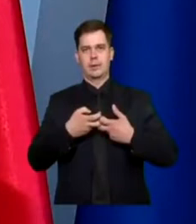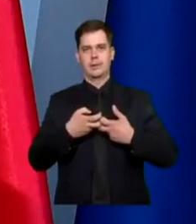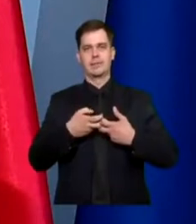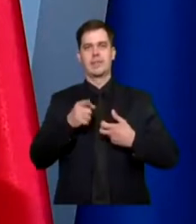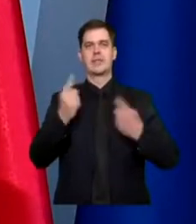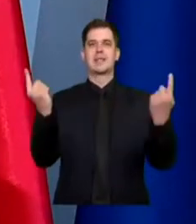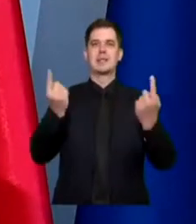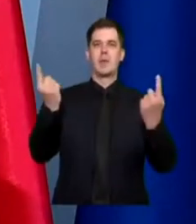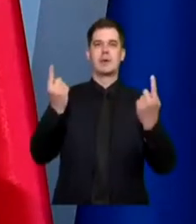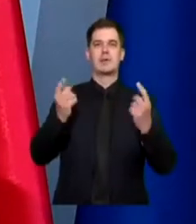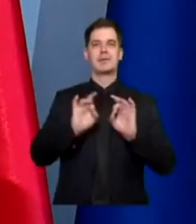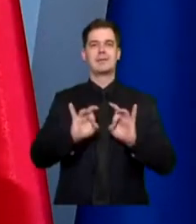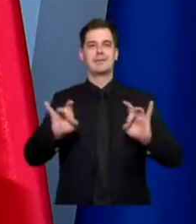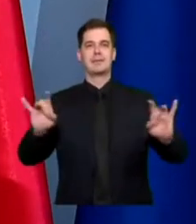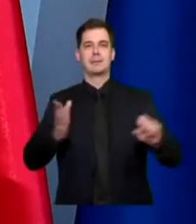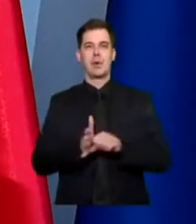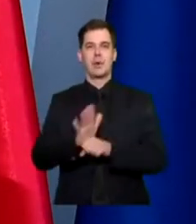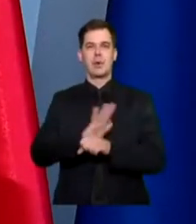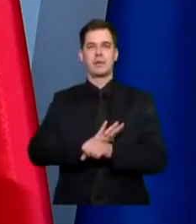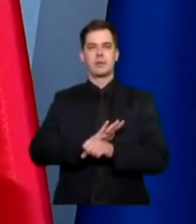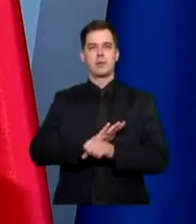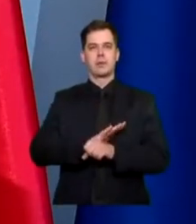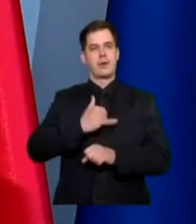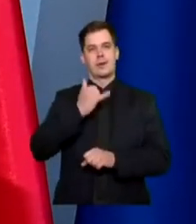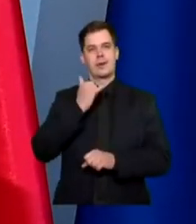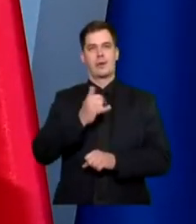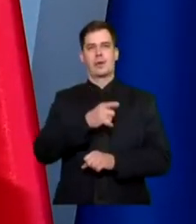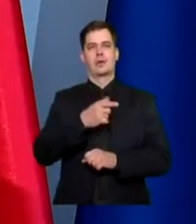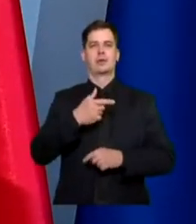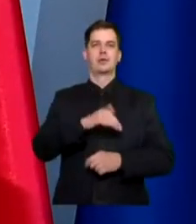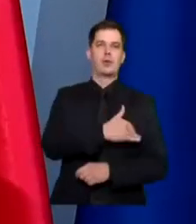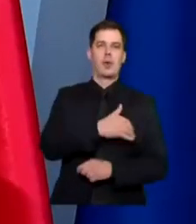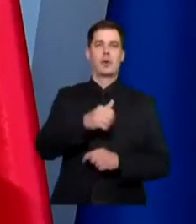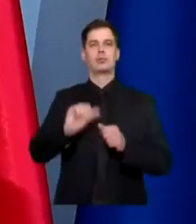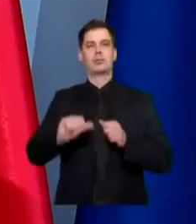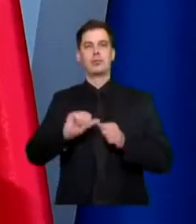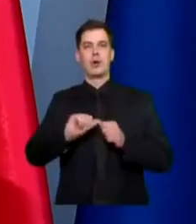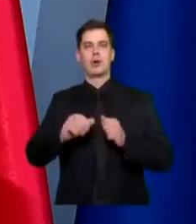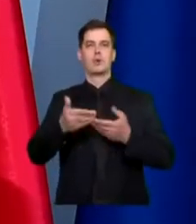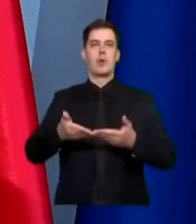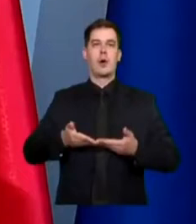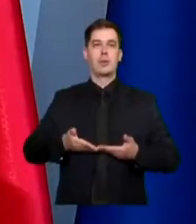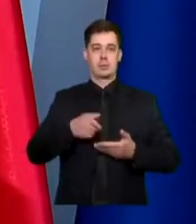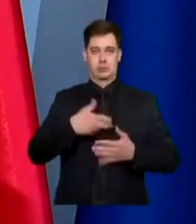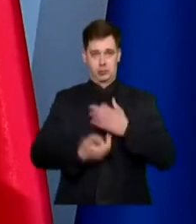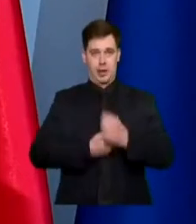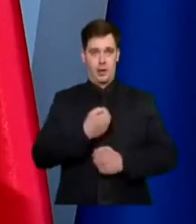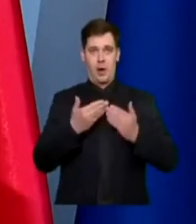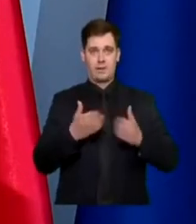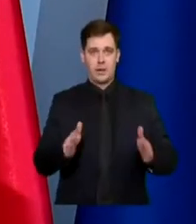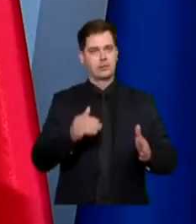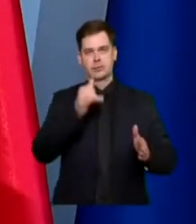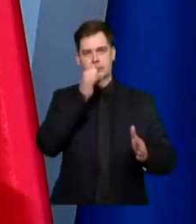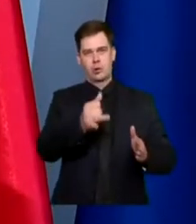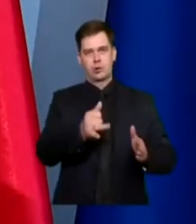warunki epidemiczne nie pozwalają na to, abyśmy odwieścili działalność szkół, przedszkoli, żłobków. Dlatego też zdecydowaliśmy